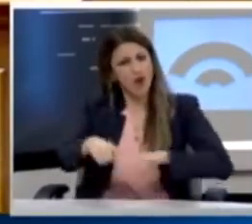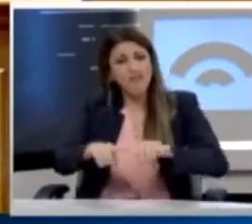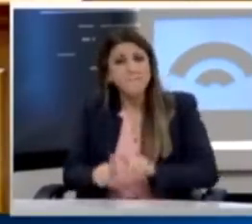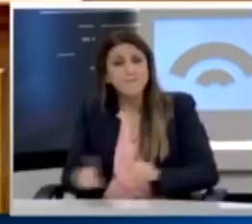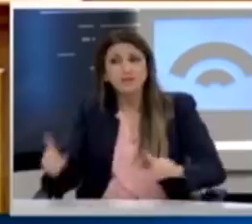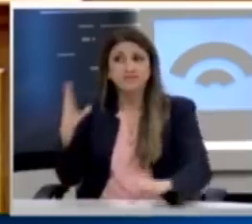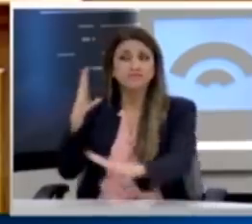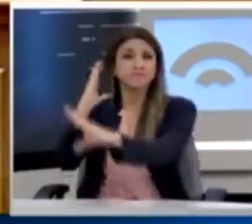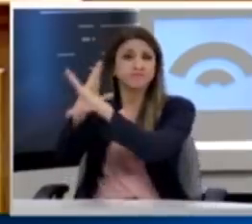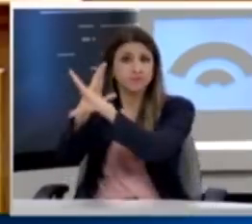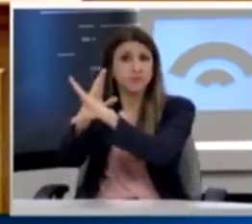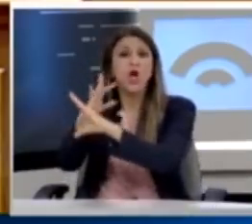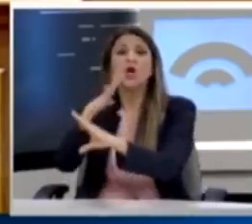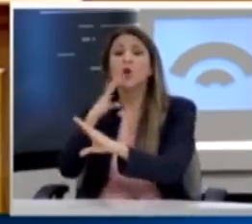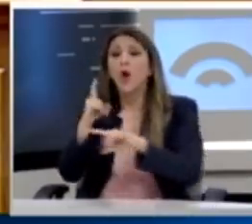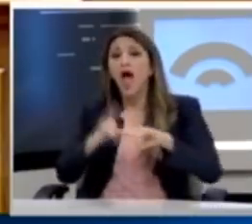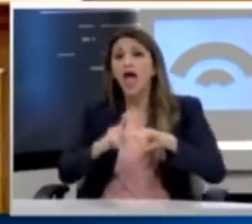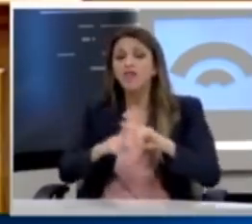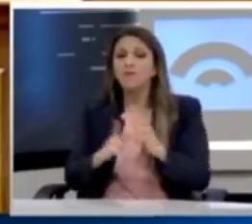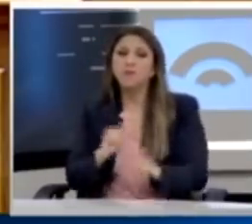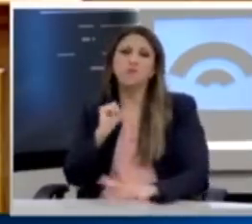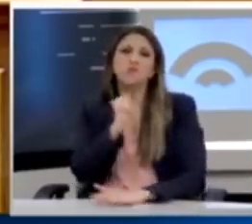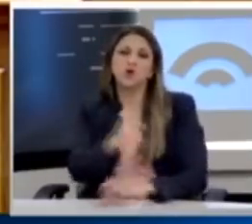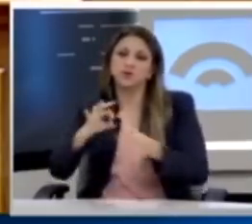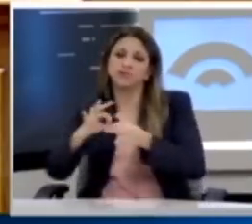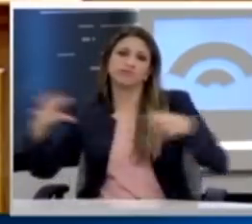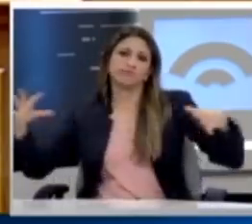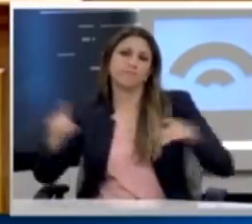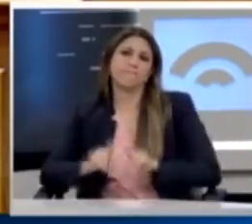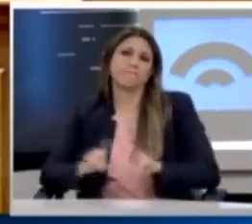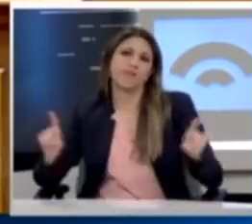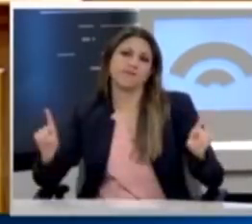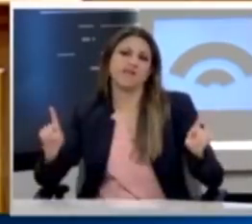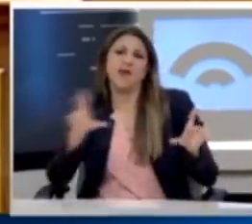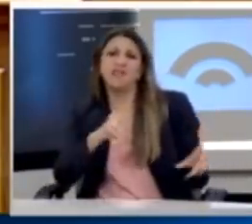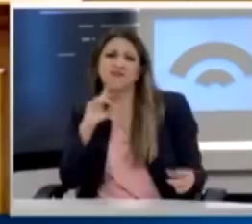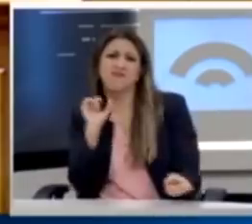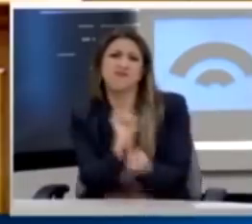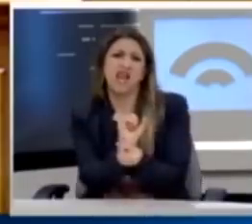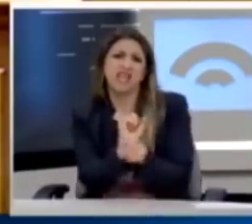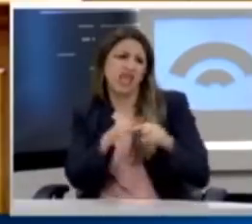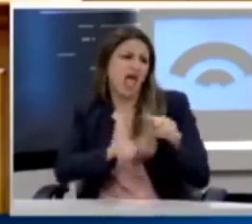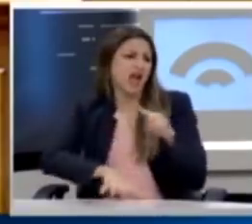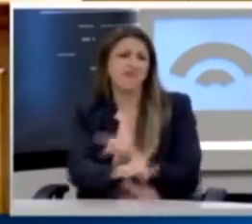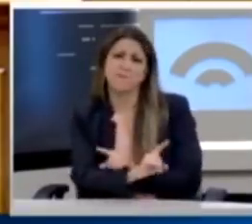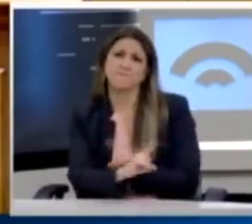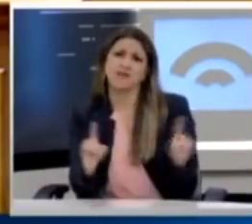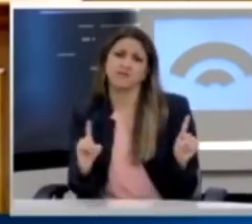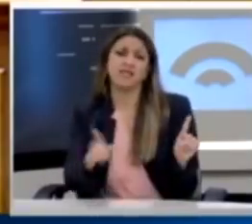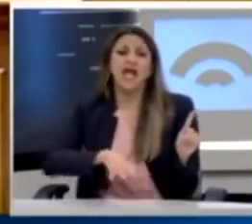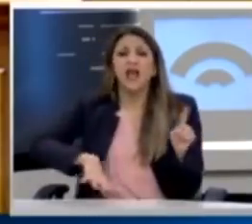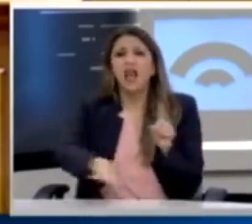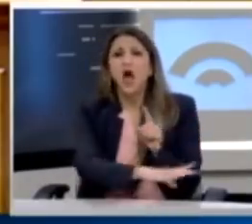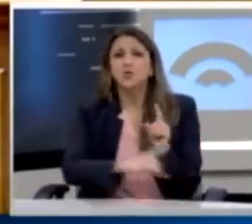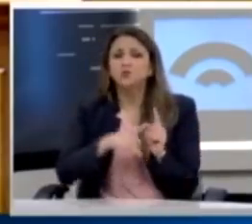χώρας από αυτούς τους οργανισμούς, για να μην μπουν κι άλλοι λαοί σε αυτή τη φυλακή. Να πάρει τη θέση του ο λαός στον αγώνα με